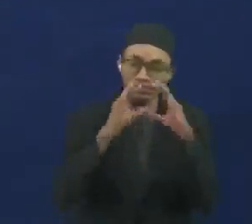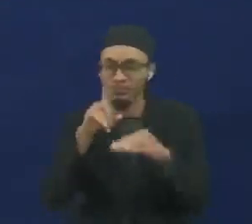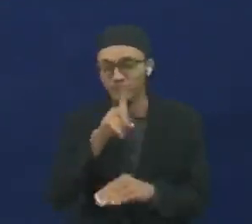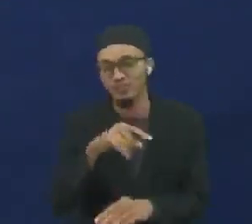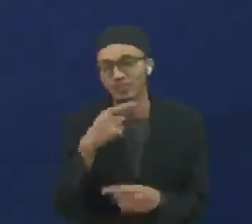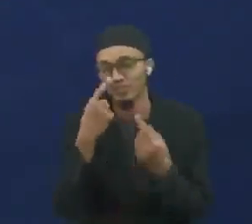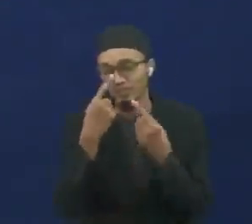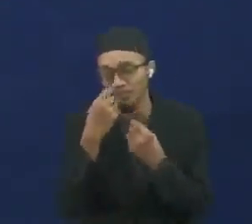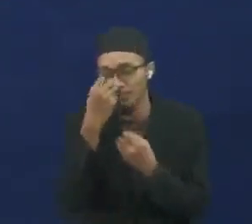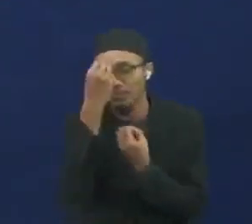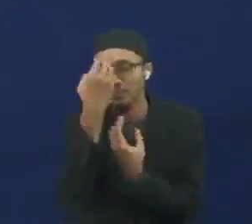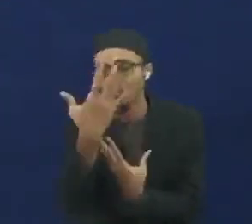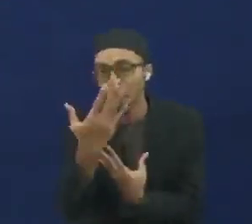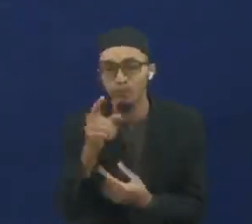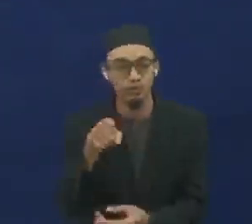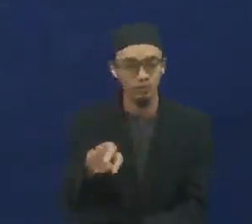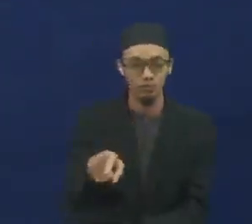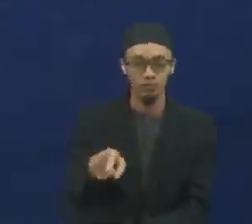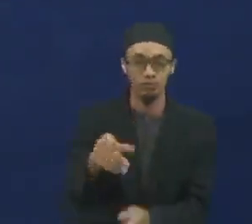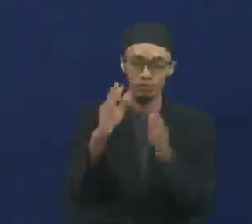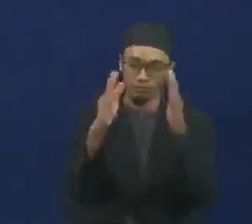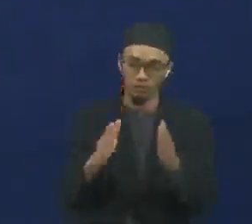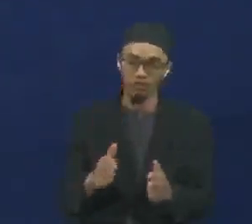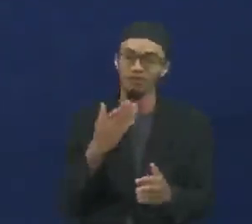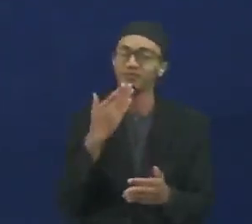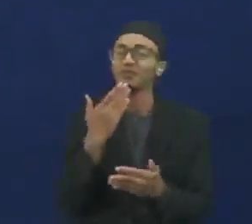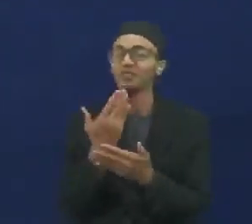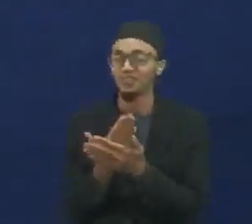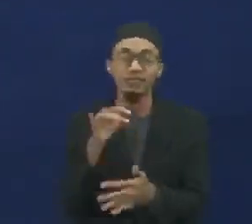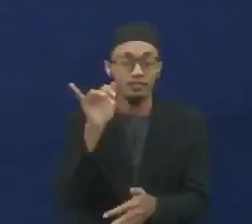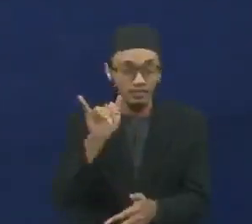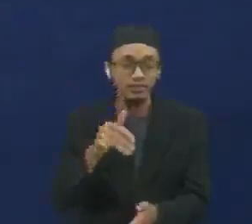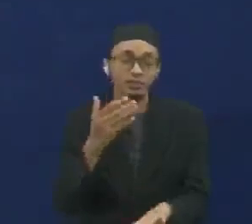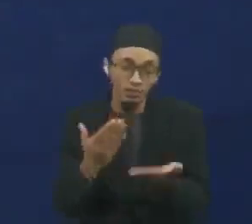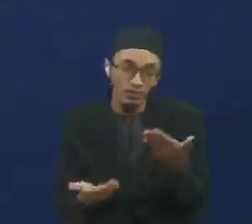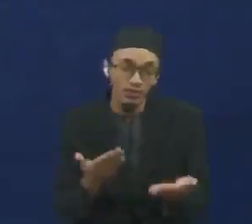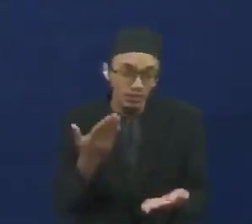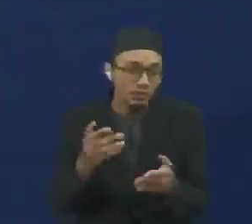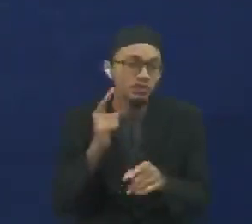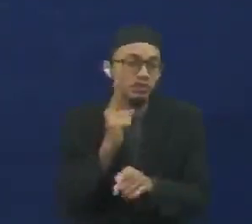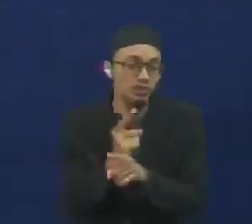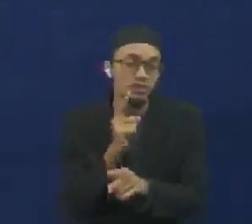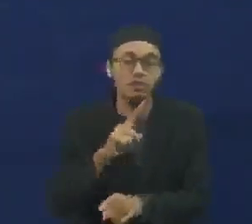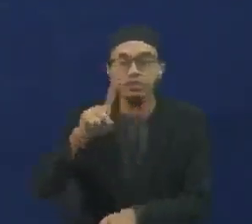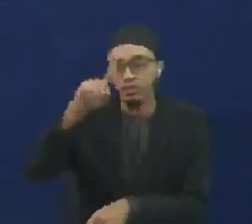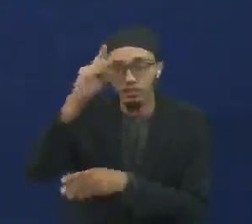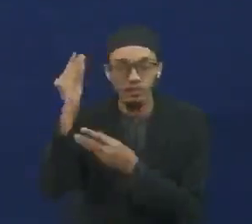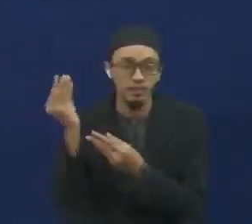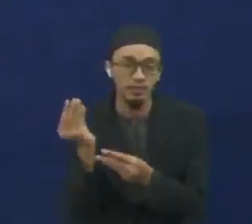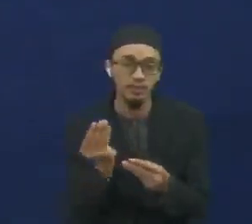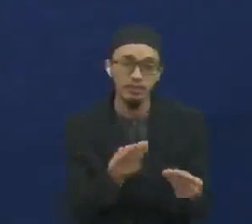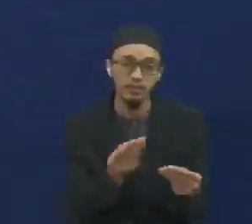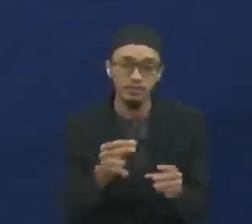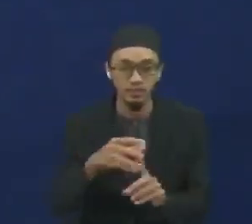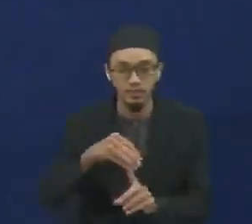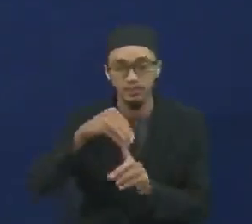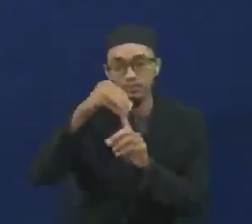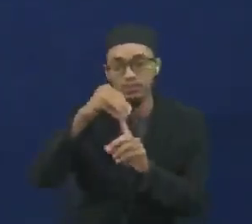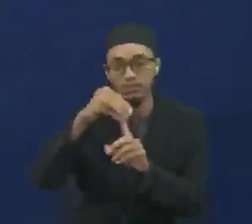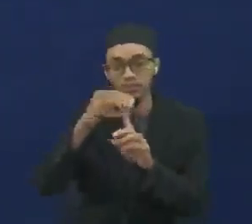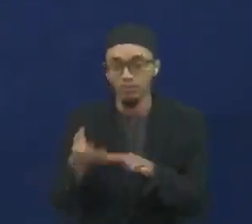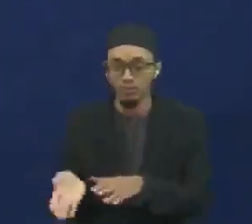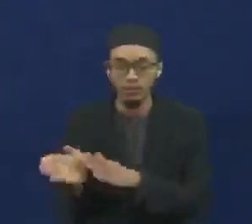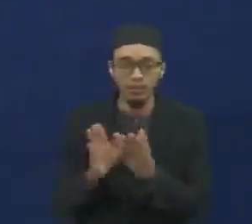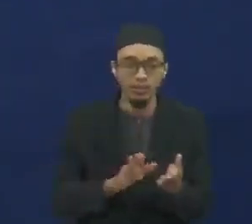soleh. Kita tak nafi, mungkin ada yang Allah nak bagi satu kelebihan melalui itu, melalui petanda ini. Tapi